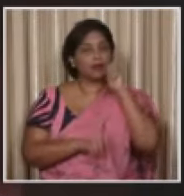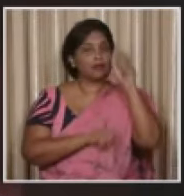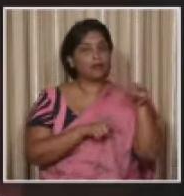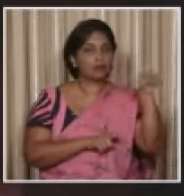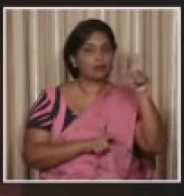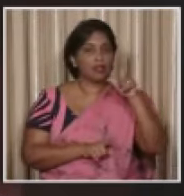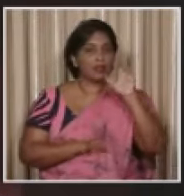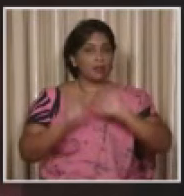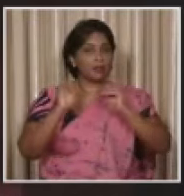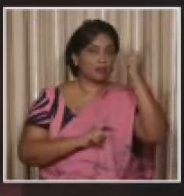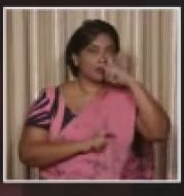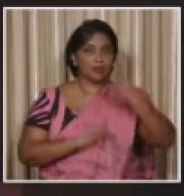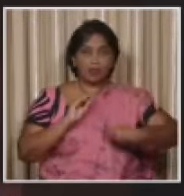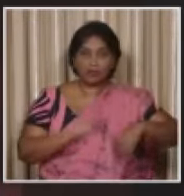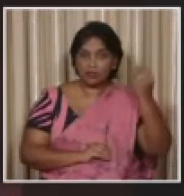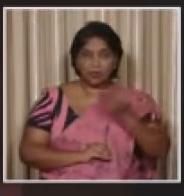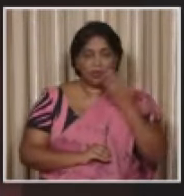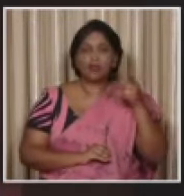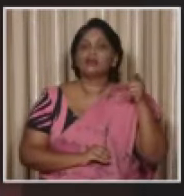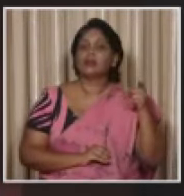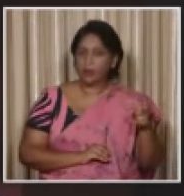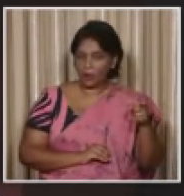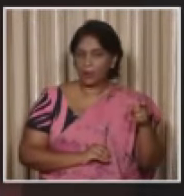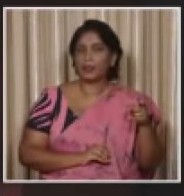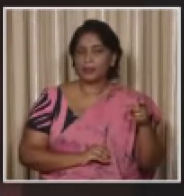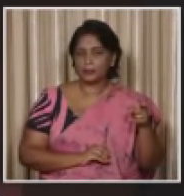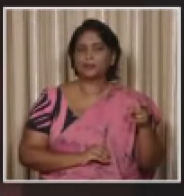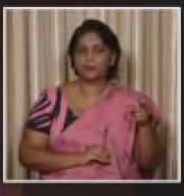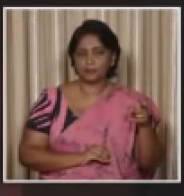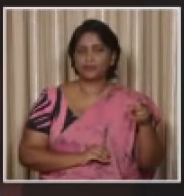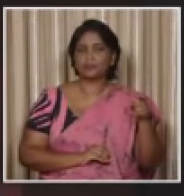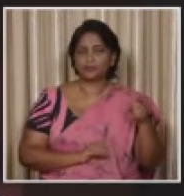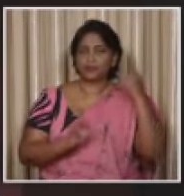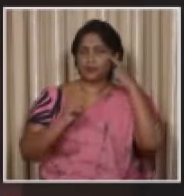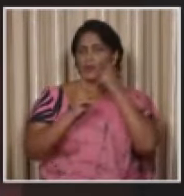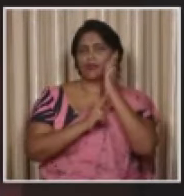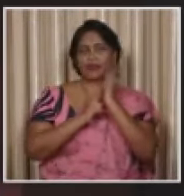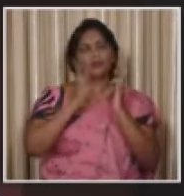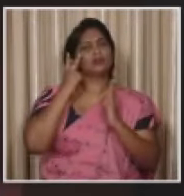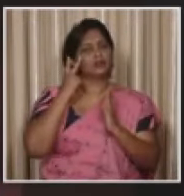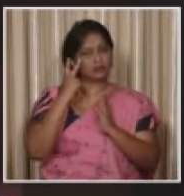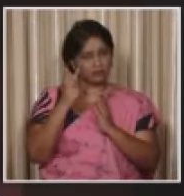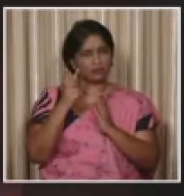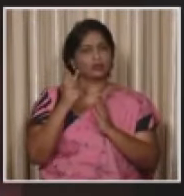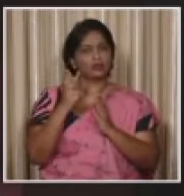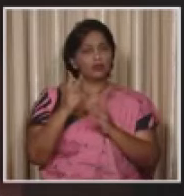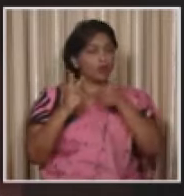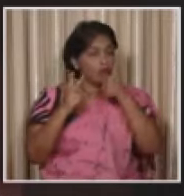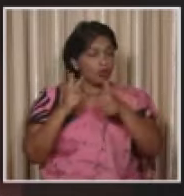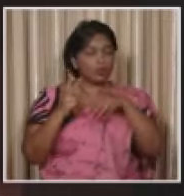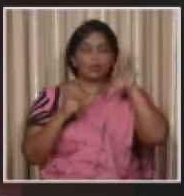පුළුවන් ද 70%ක් පඩි වැඩි කරගන්න. ඒ නිසා මේ කරුණු දෙක පිළිබඳව හොඳින්